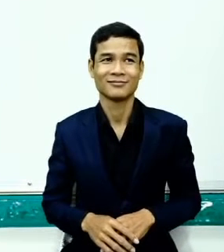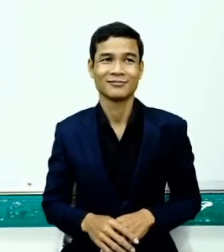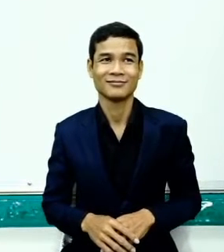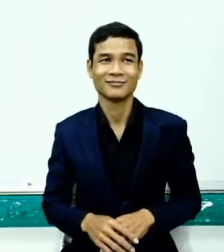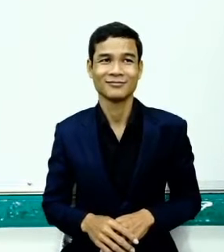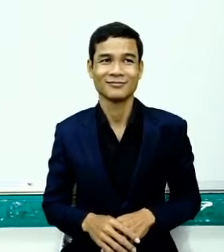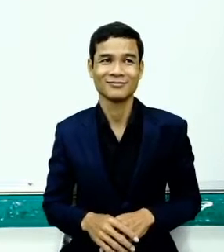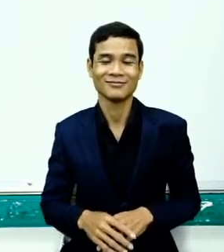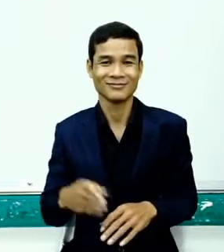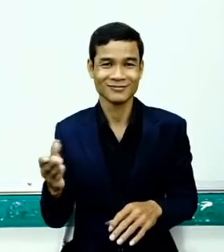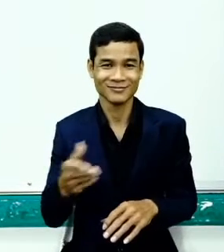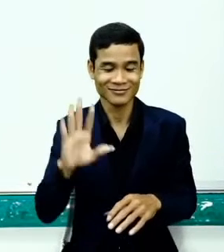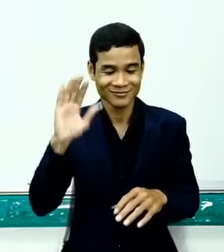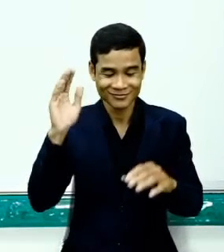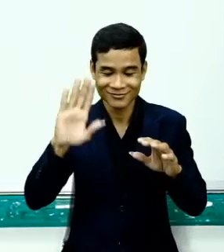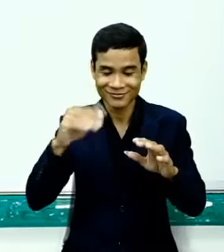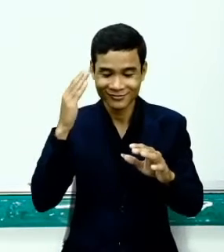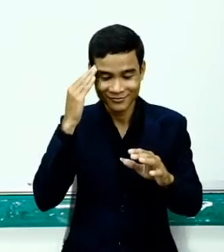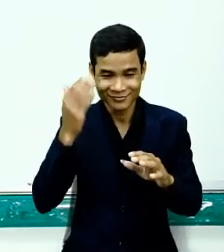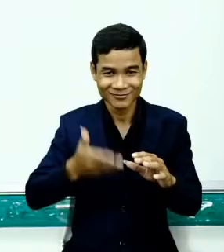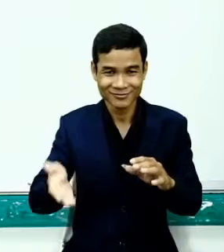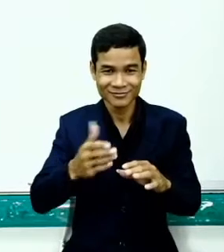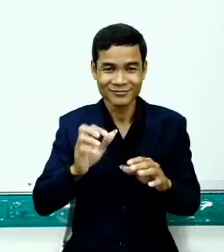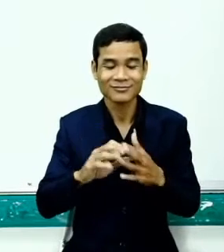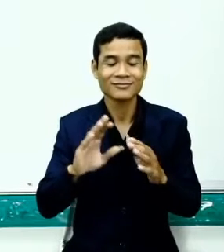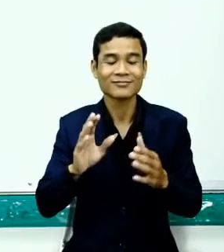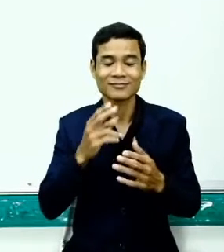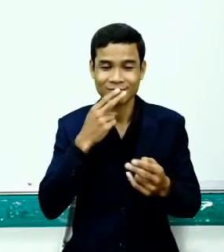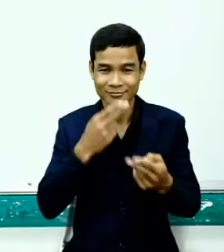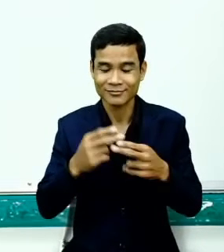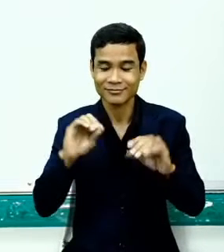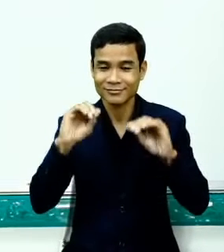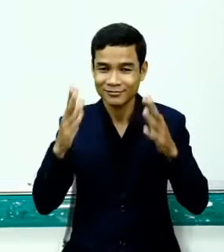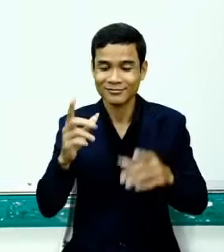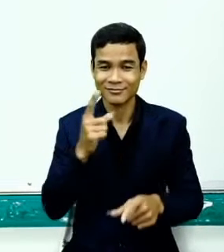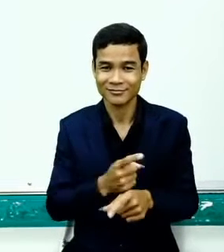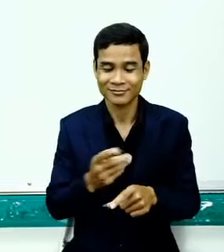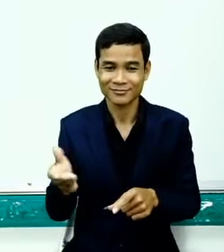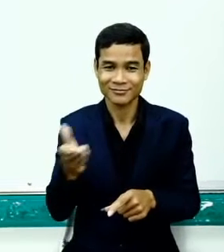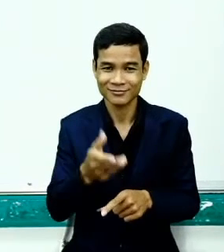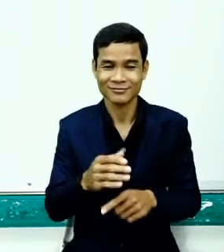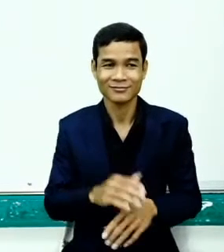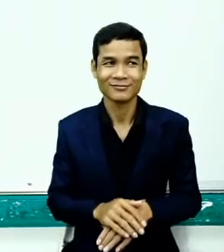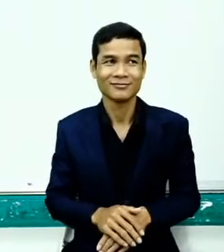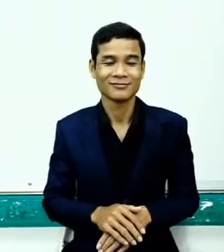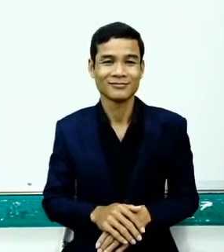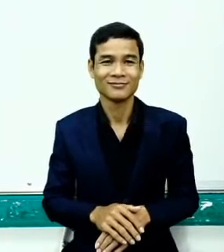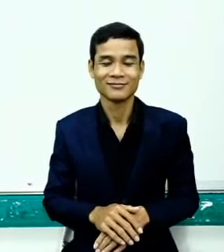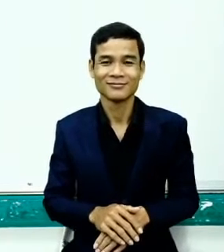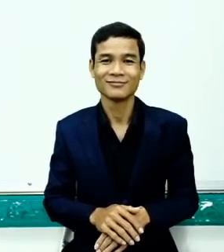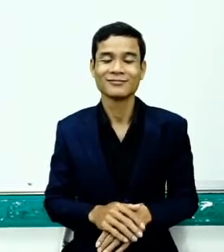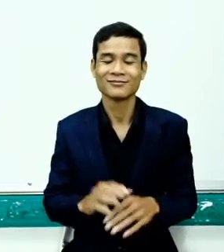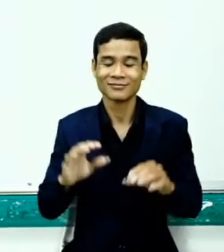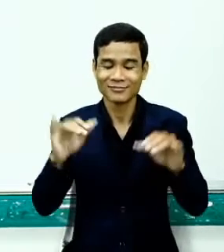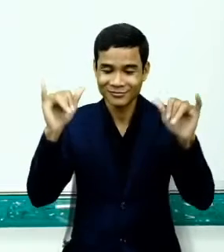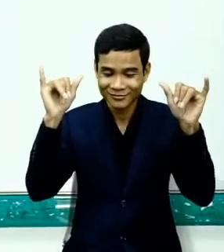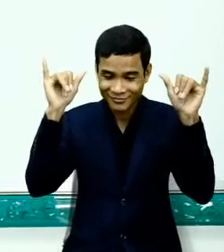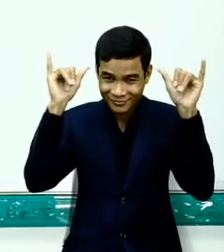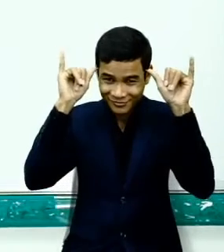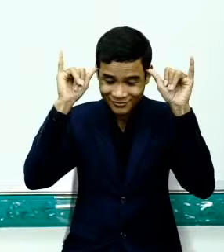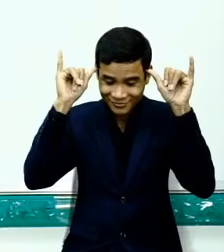ឥឡូវនេះសង្ឃឹមថាកូនប្រកាសជាចូលរួមឆ្លើយប្រាប់អ្នកគ្រូបានត្រឹមត្រូវណាស្ដាប់អ្នកគ្រូម្ដងទៀតកញីគឺ